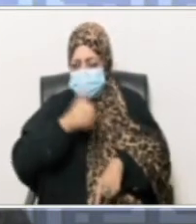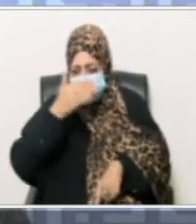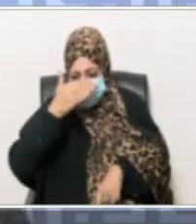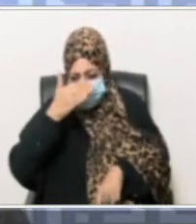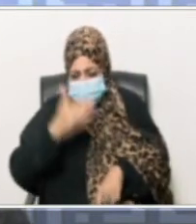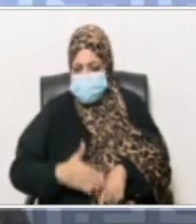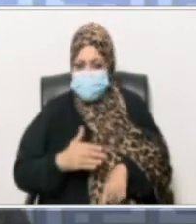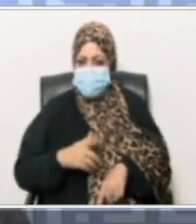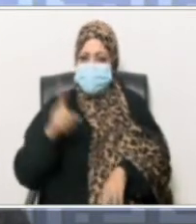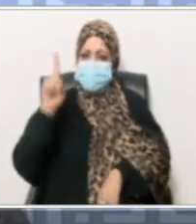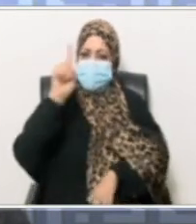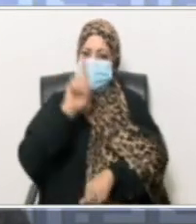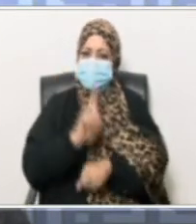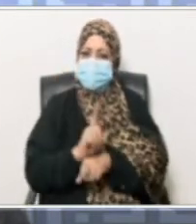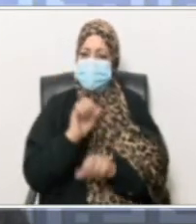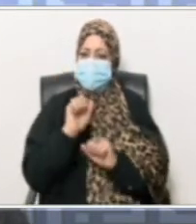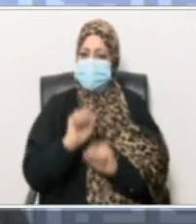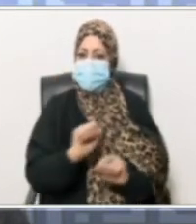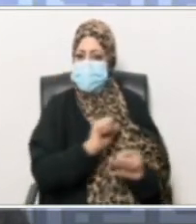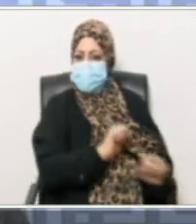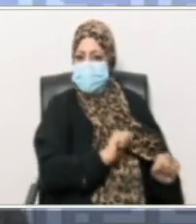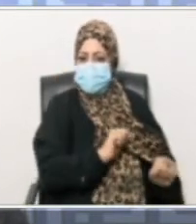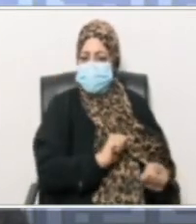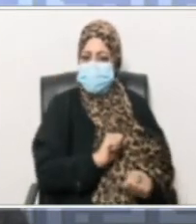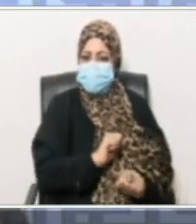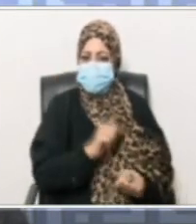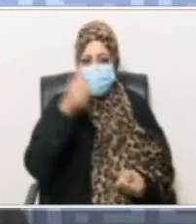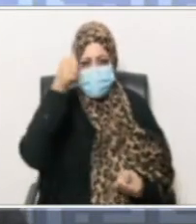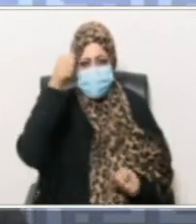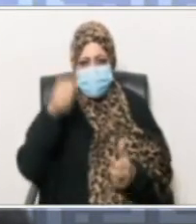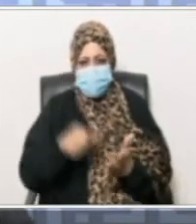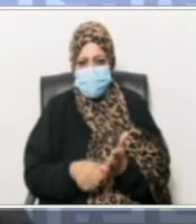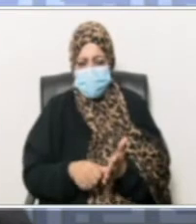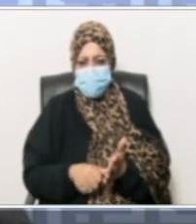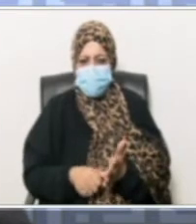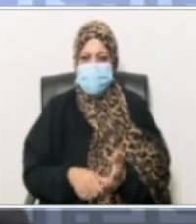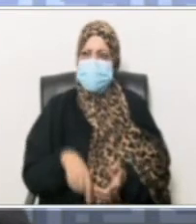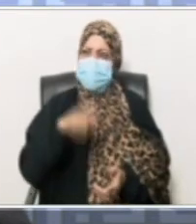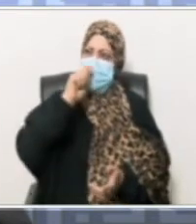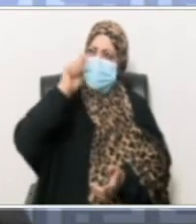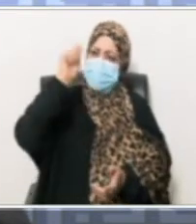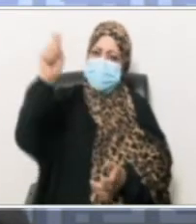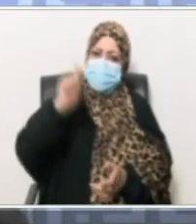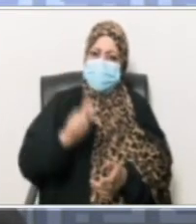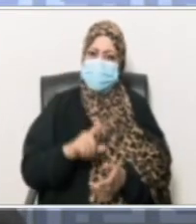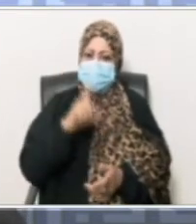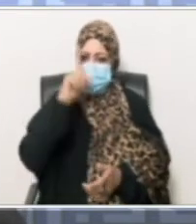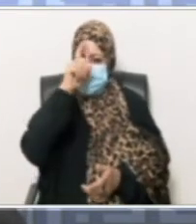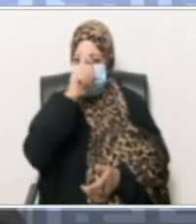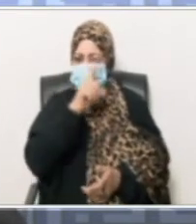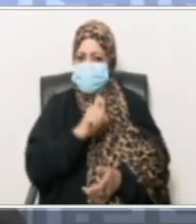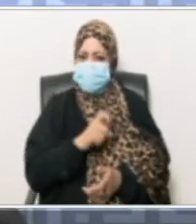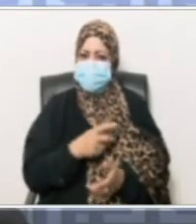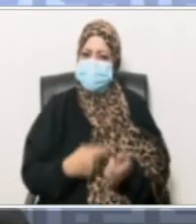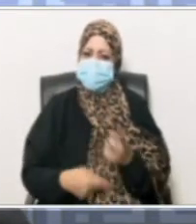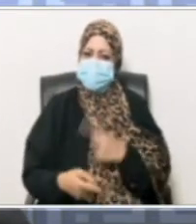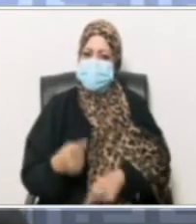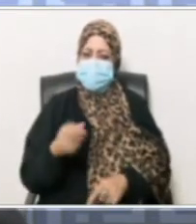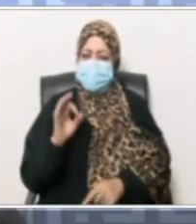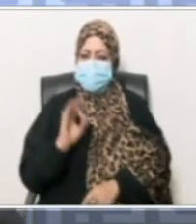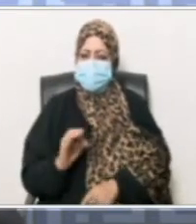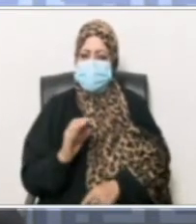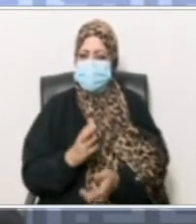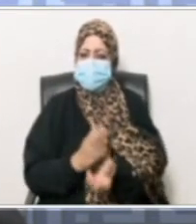جاهل عاصي لله كما زعم بعضهم، ولو زنا نصف ساعة مباشرة على الهواء مباشرة تجب